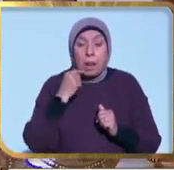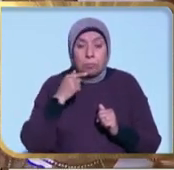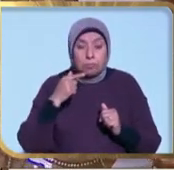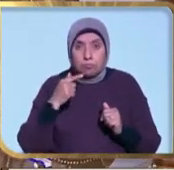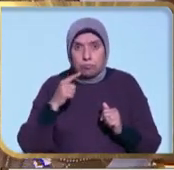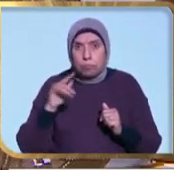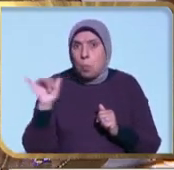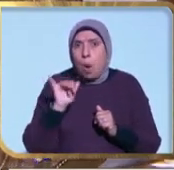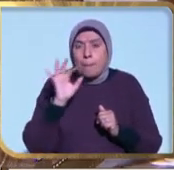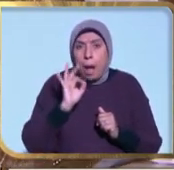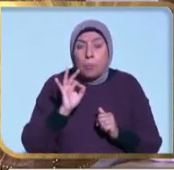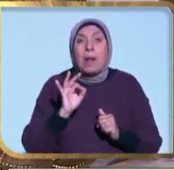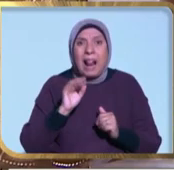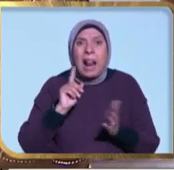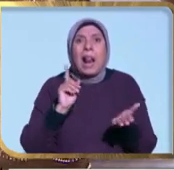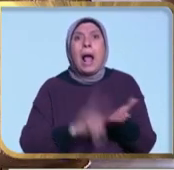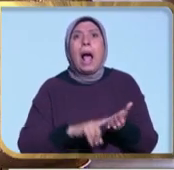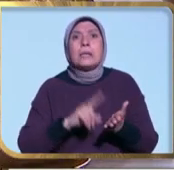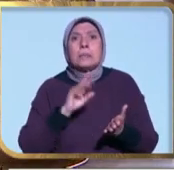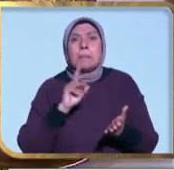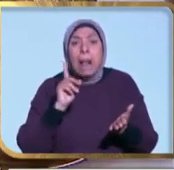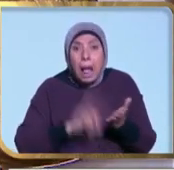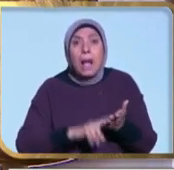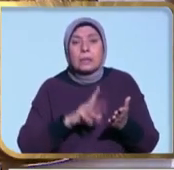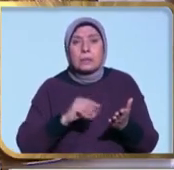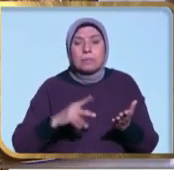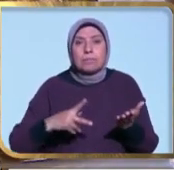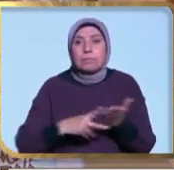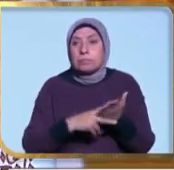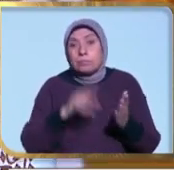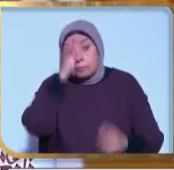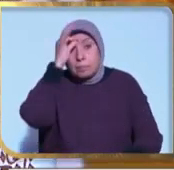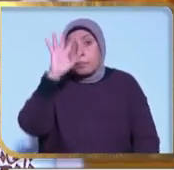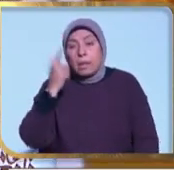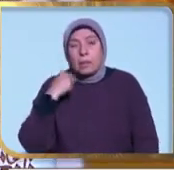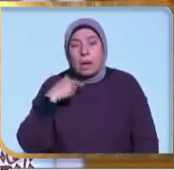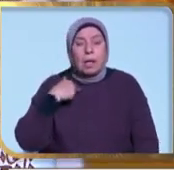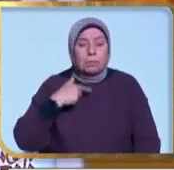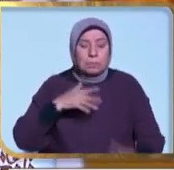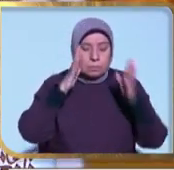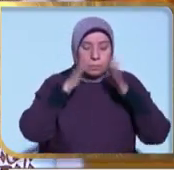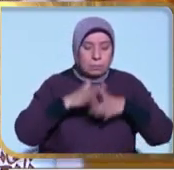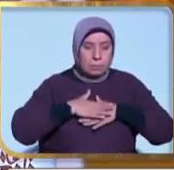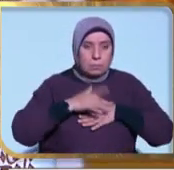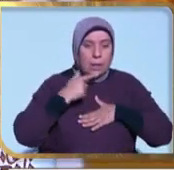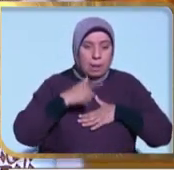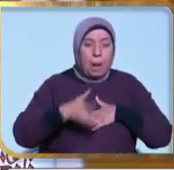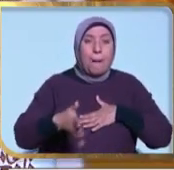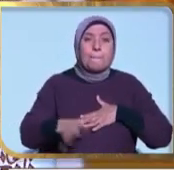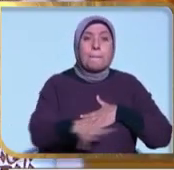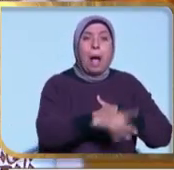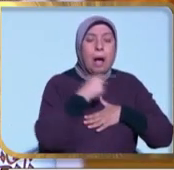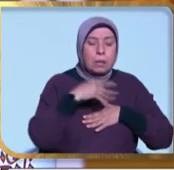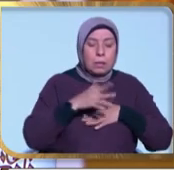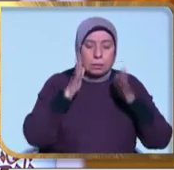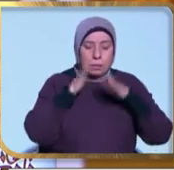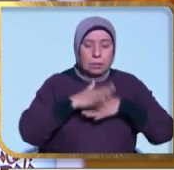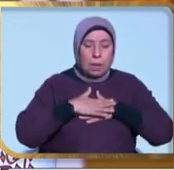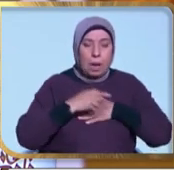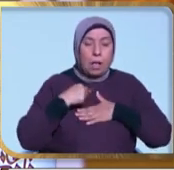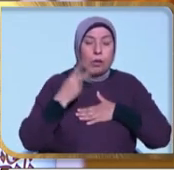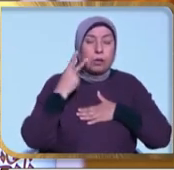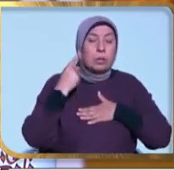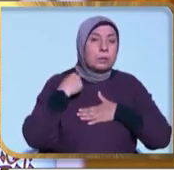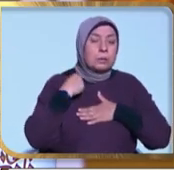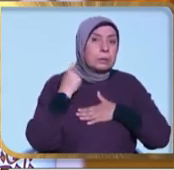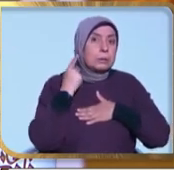ا تطلع بره الصلاه اذا تعلق ده بانقاذ غريق مثلا انت مثلا بتصلي على شاطئ البحر وفي واحد بيغرق وانت تقدر